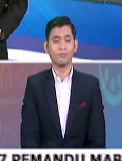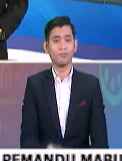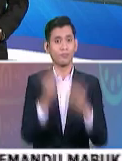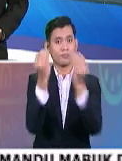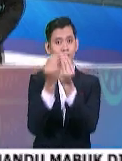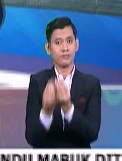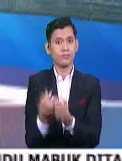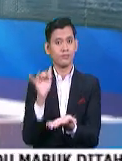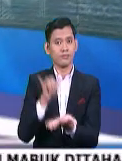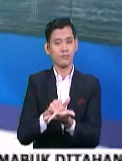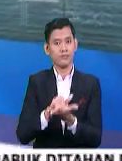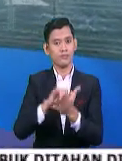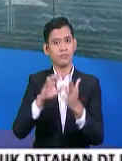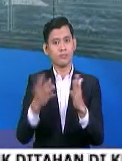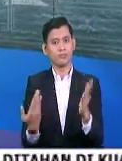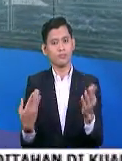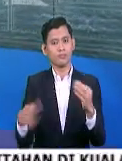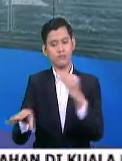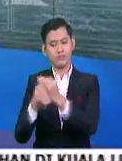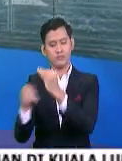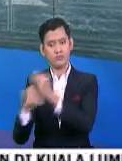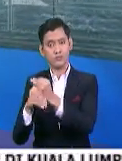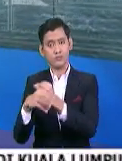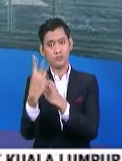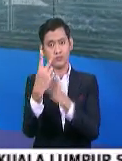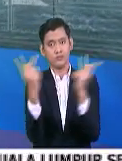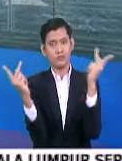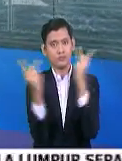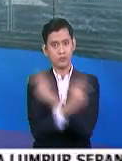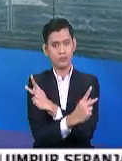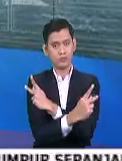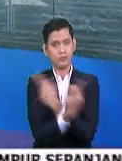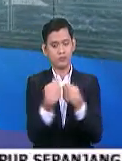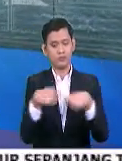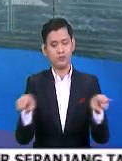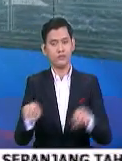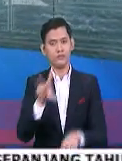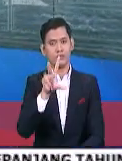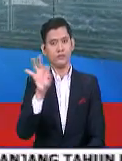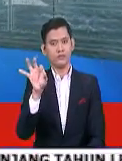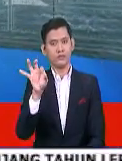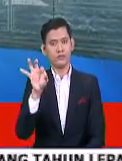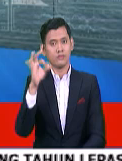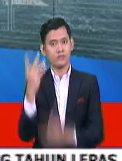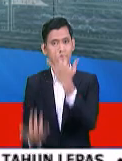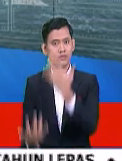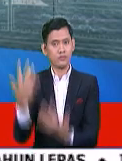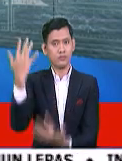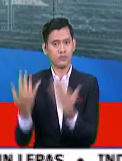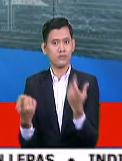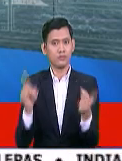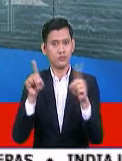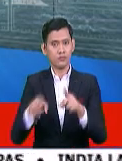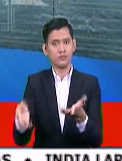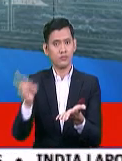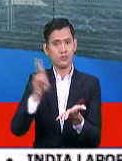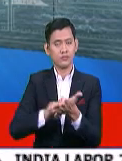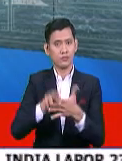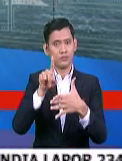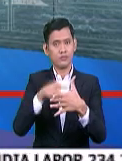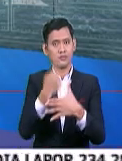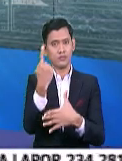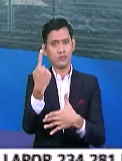jumlah itu meningkatkan lebih dua kali ganda berbanding 39 kiss kebakaran yang diikatkan pada